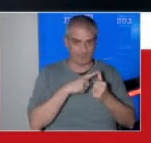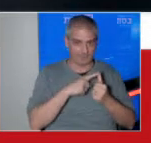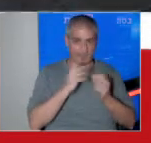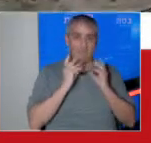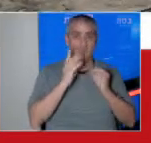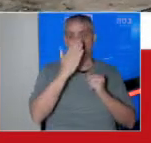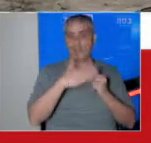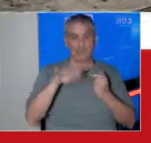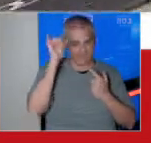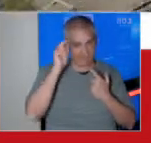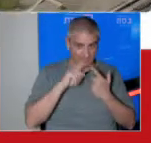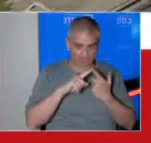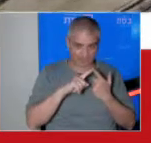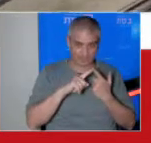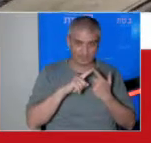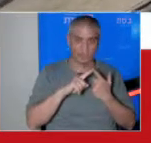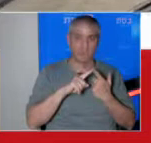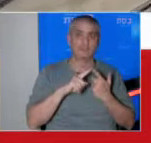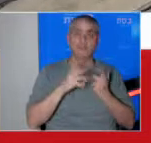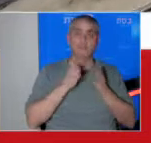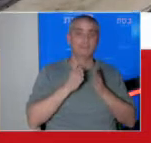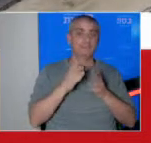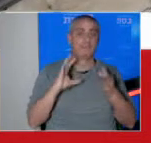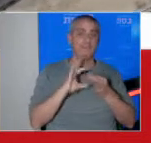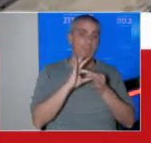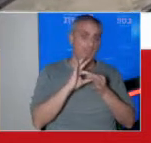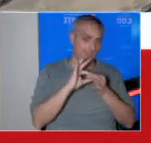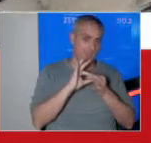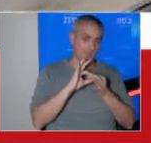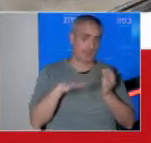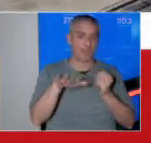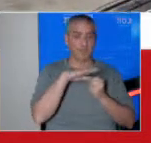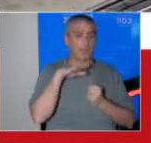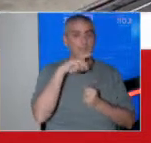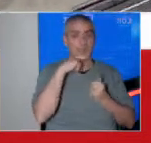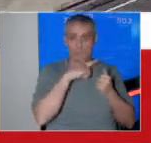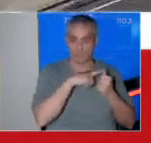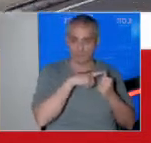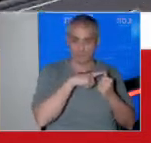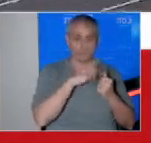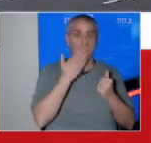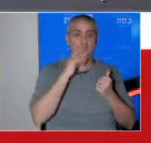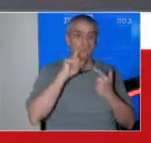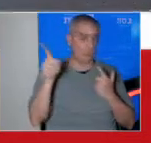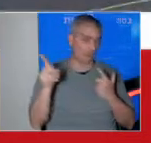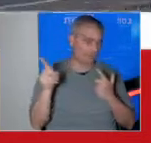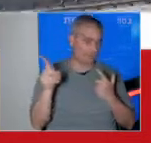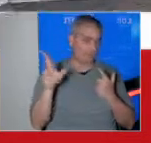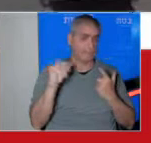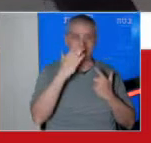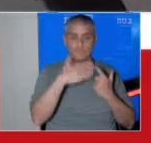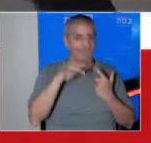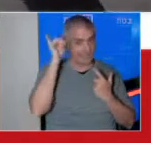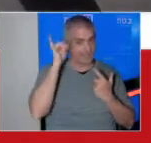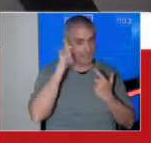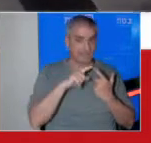בדרך לבקעת הירדן, לדרך גנדי, ציר שמחבר את האזור של מעלה אדומים, של ירושלים בעצם, עם בקעת